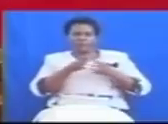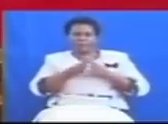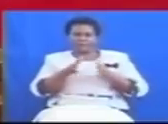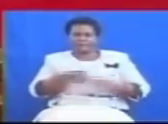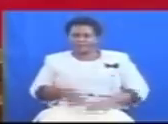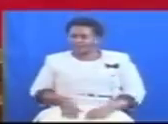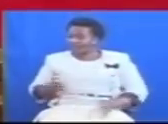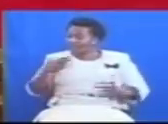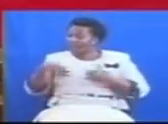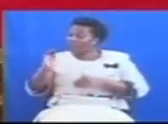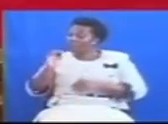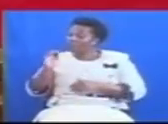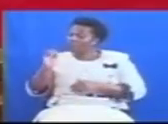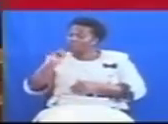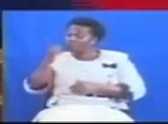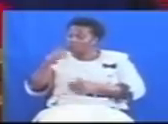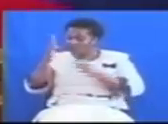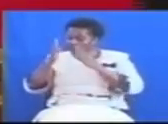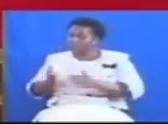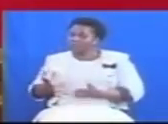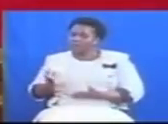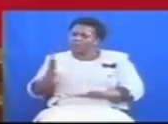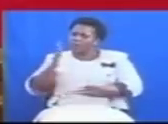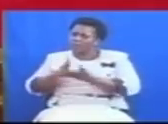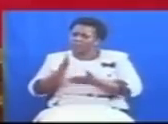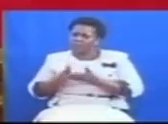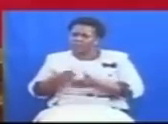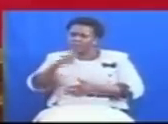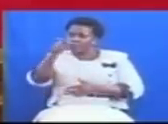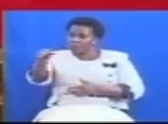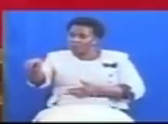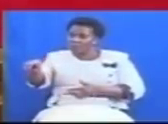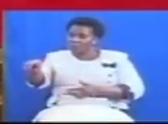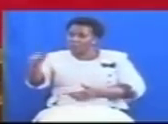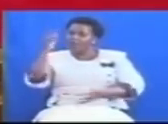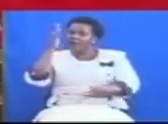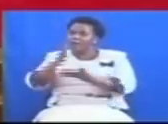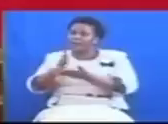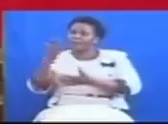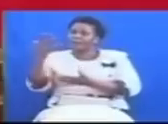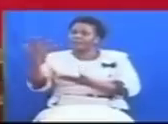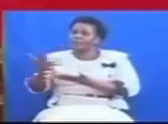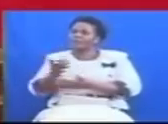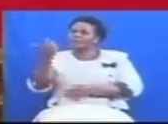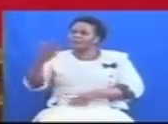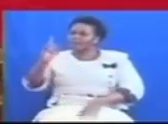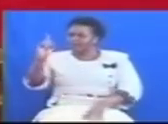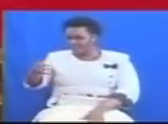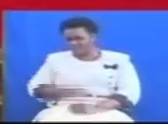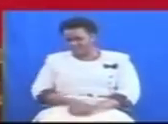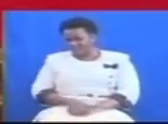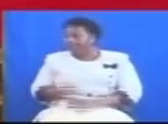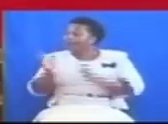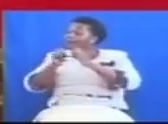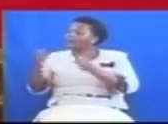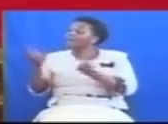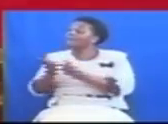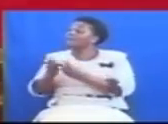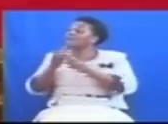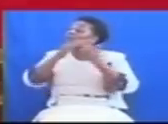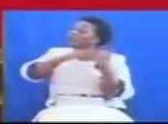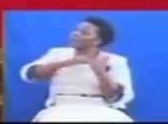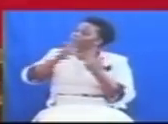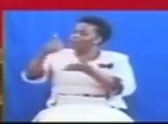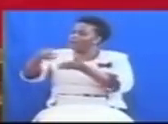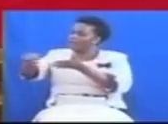mwananchi kupatiwa maji. Lakini pamoja na haki hiyo ya kupatiwa maji, mwananchi nao ana wajibu wa kulipia bili za maji. Lakini si kulipia